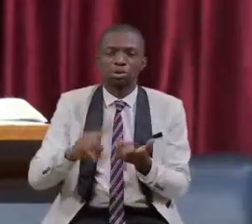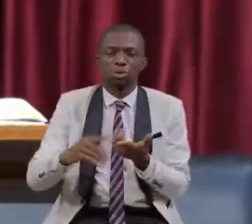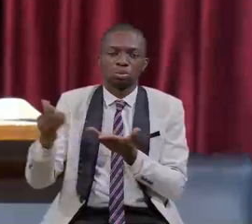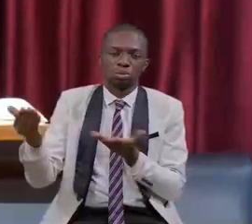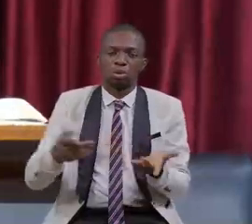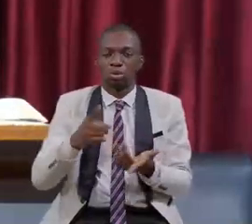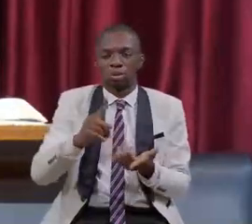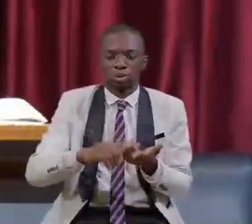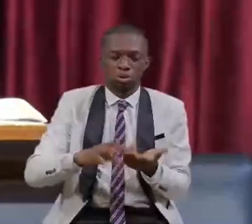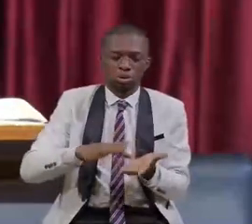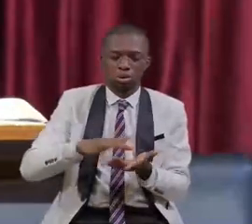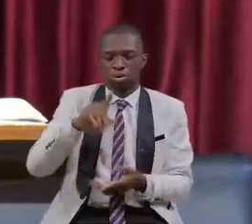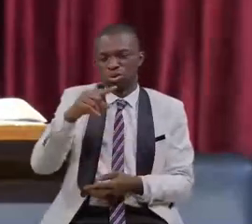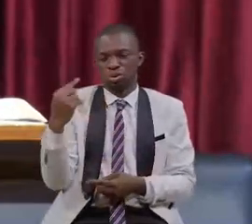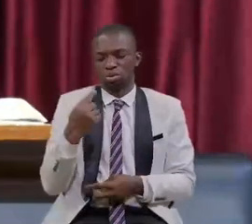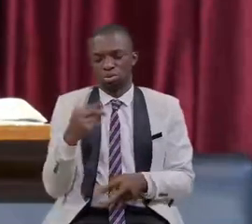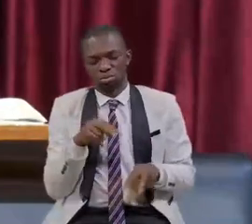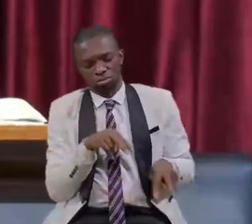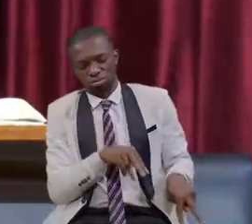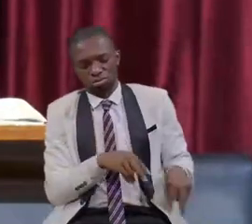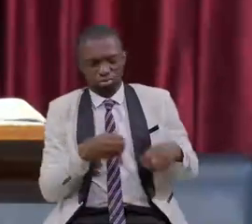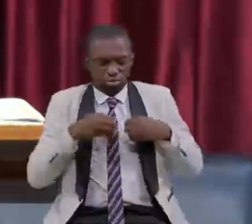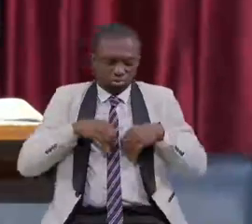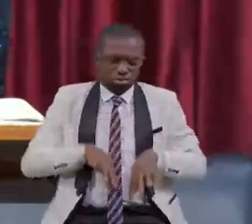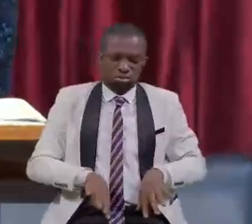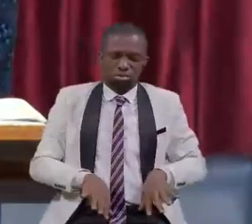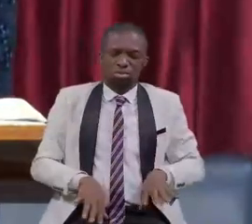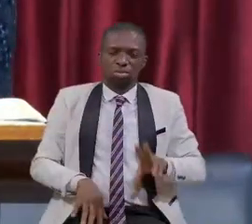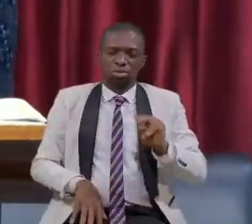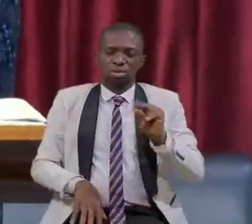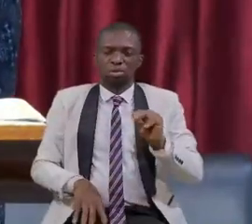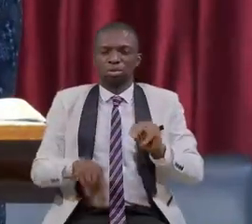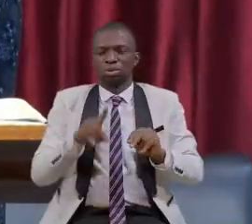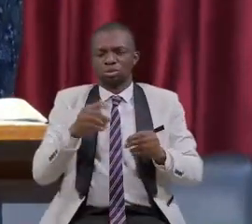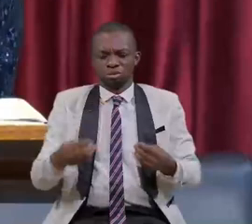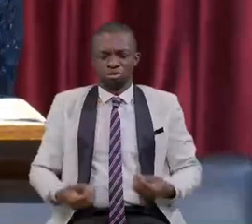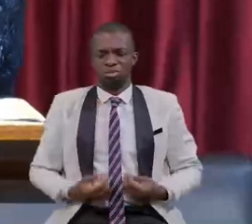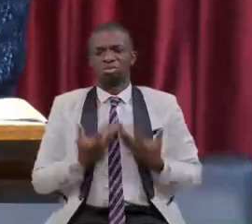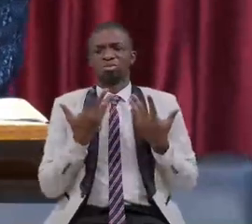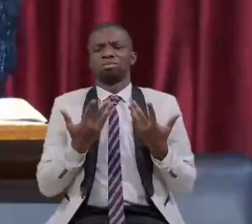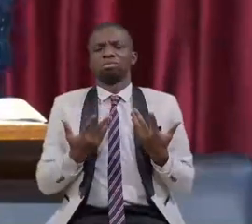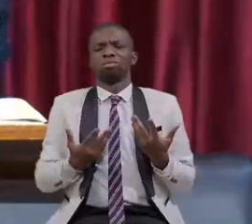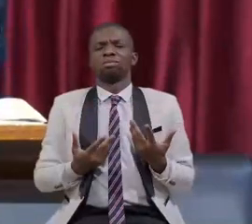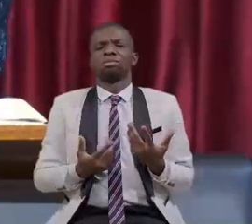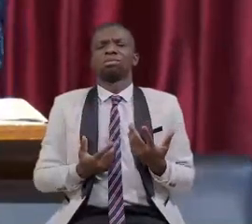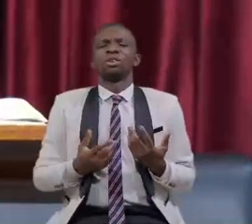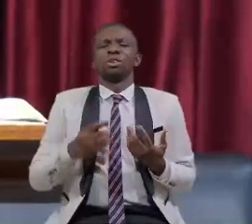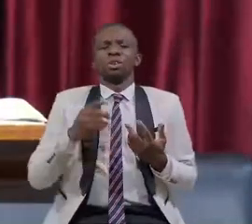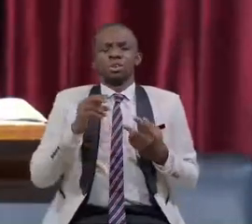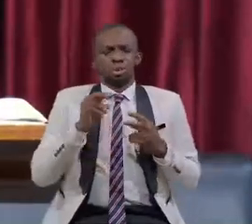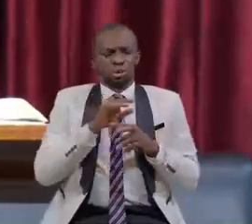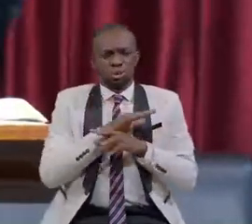fois, regardez en bas, regarde en haut. Chaque fois, regardez derrière toi, regarde devant toi.